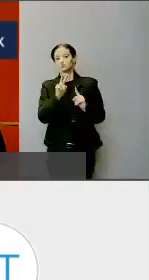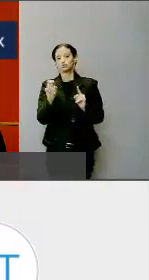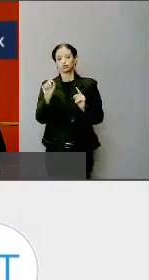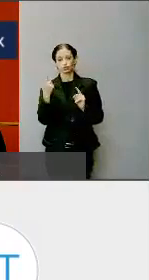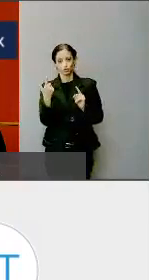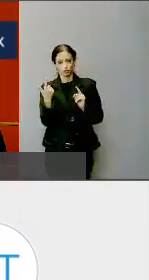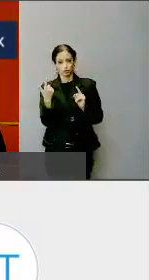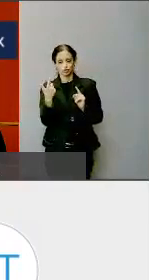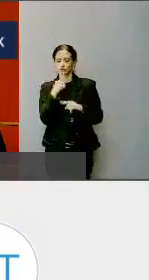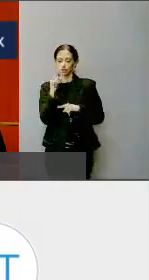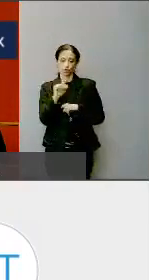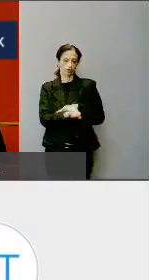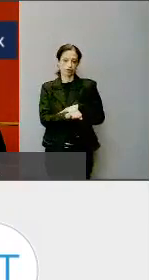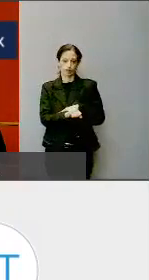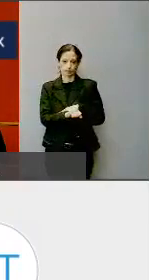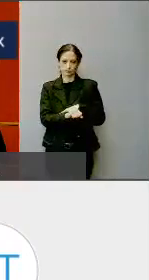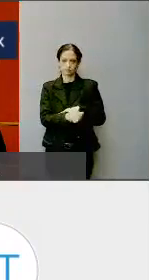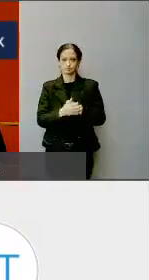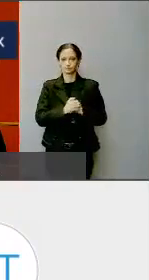contrari